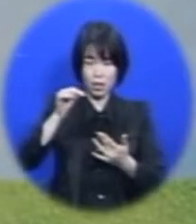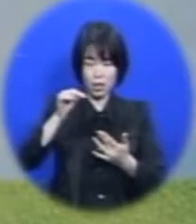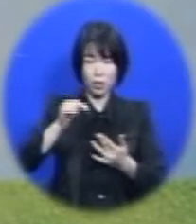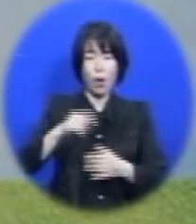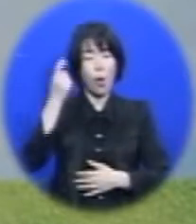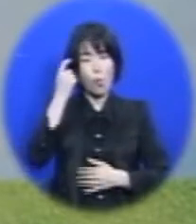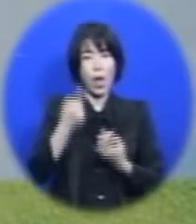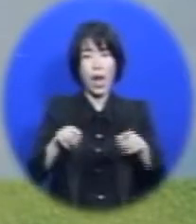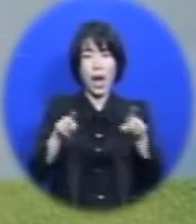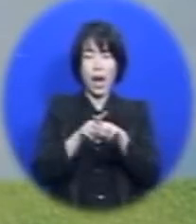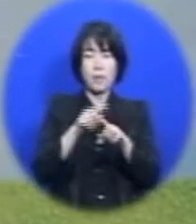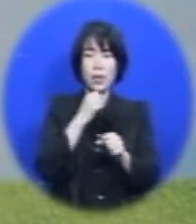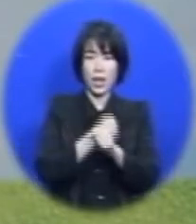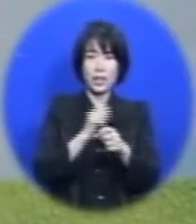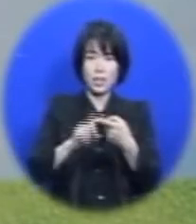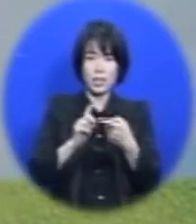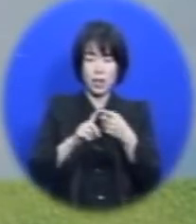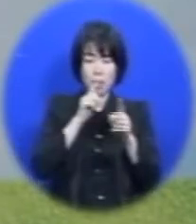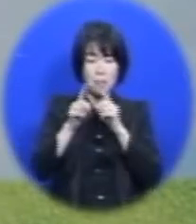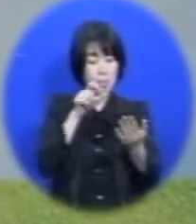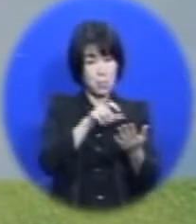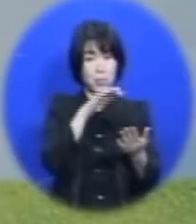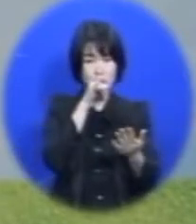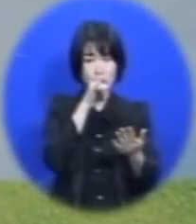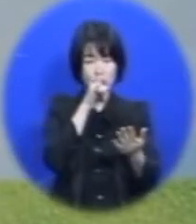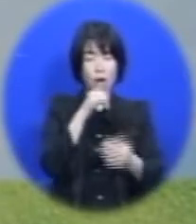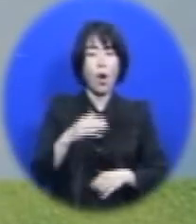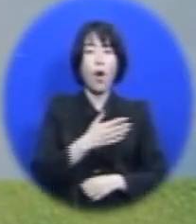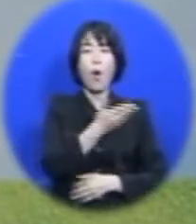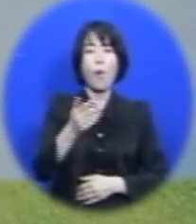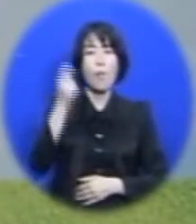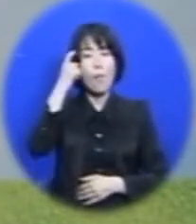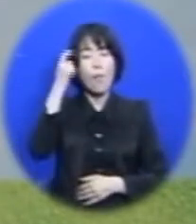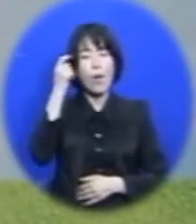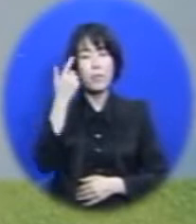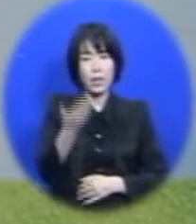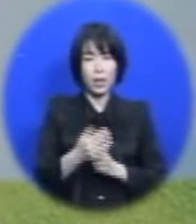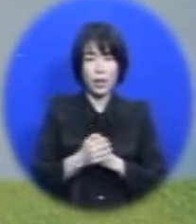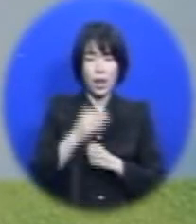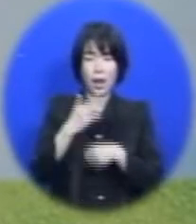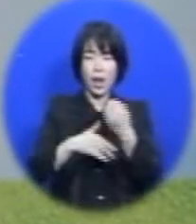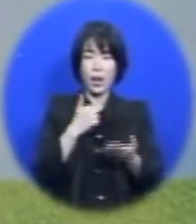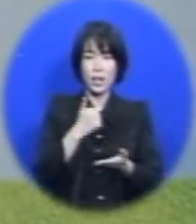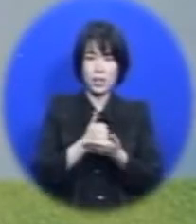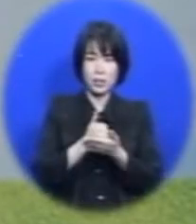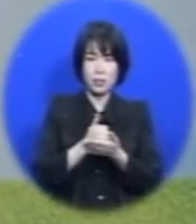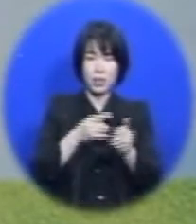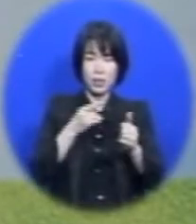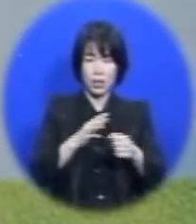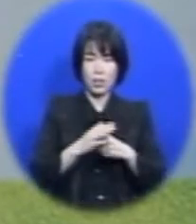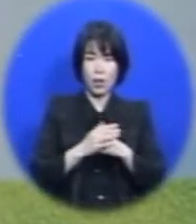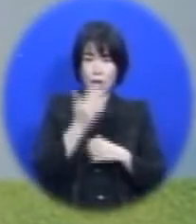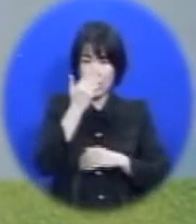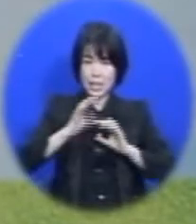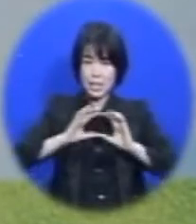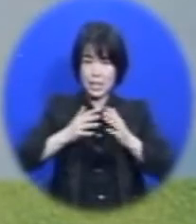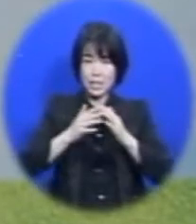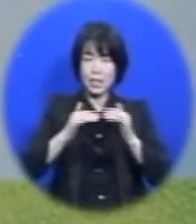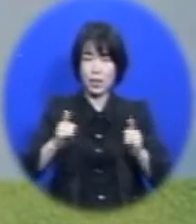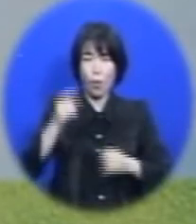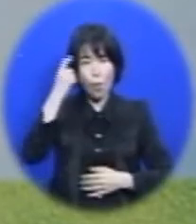함께 하셨는지에 대해서 말씀하고 있습니다. 여러분, 왜 그러셨을 것 같아요? 하나님께서 이스라엘 백성을 왜